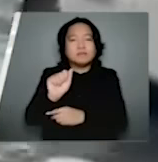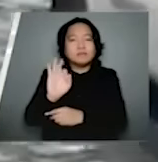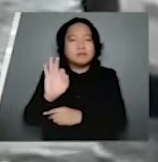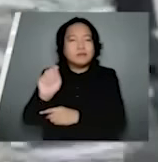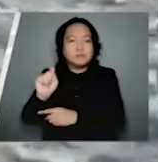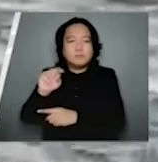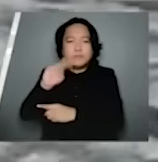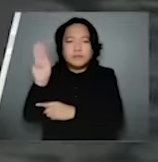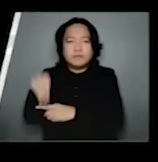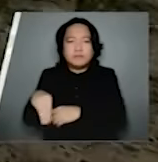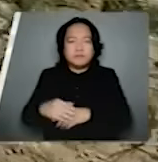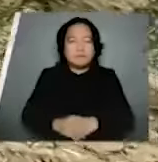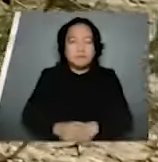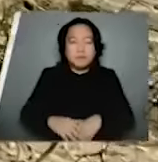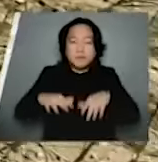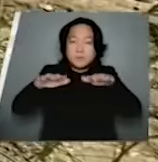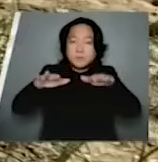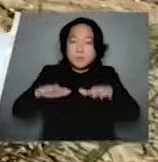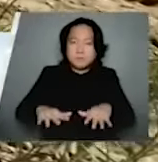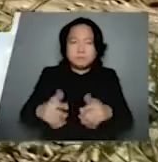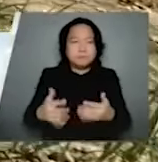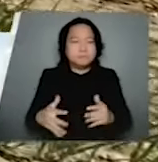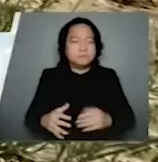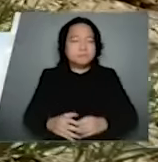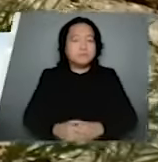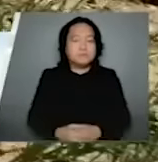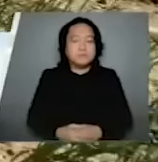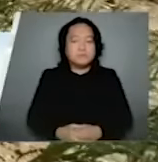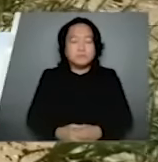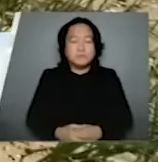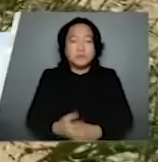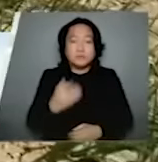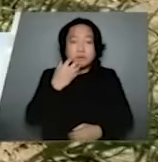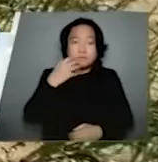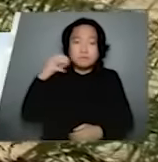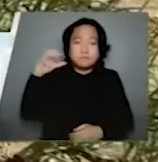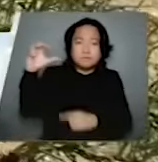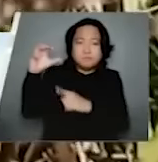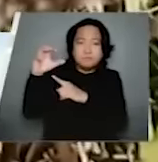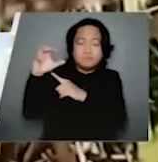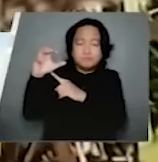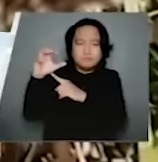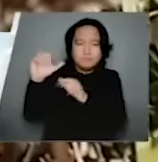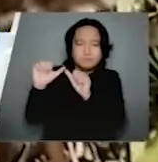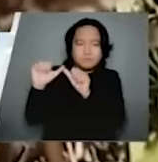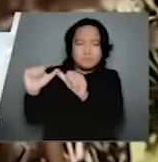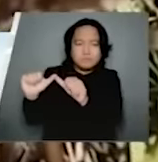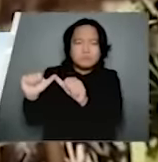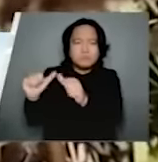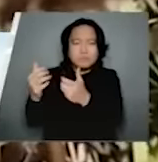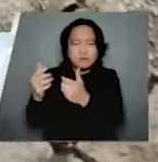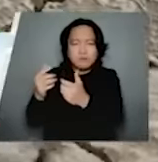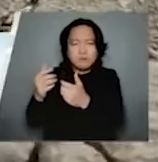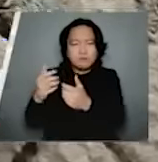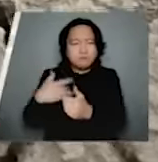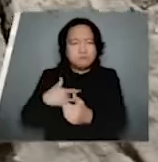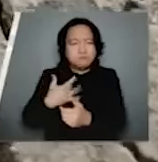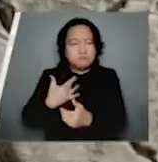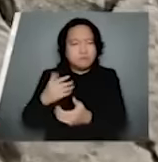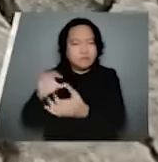baha kalaunan. Hindi pa tapos ang tag-init at ramdam pa rin ang epekto ng El Nino na nagdulot ng 5.9 billion